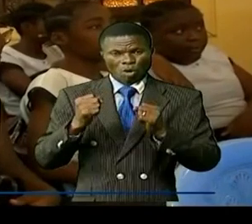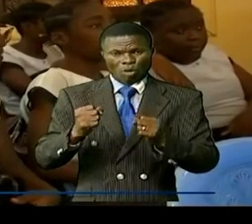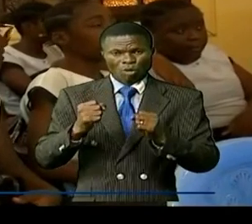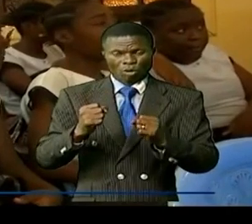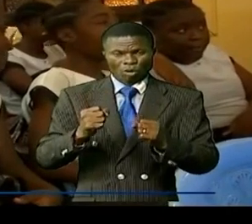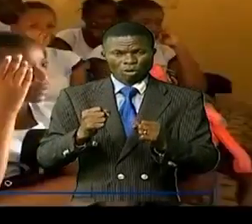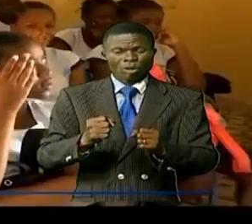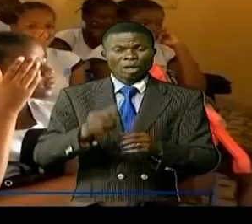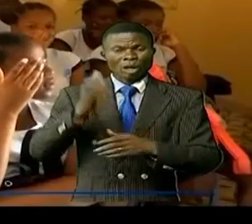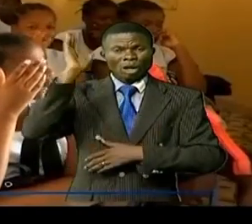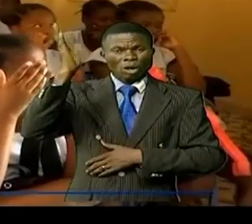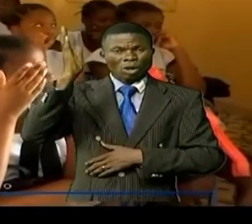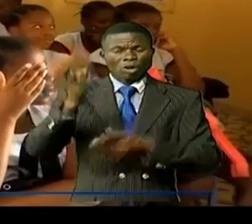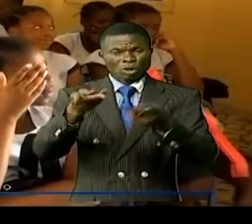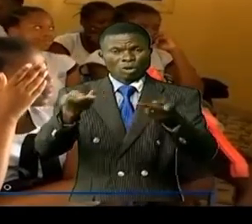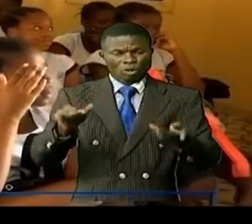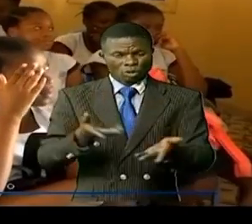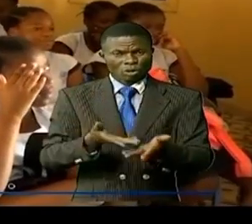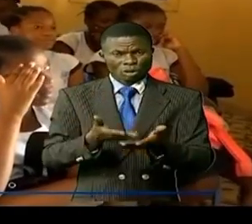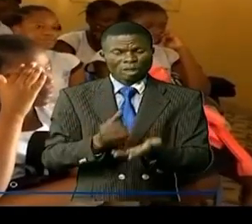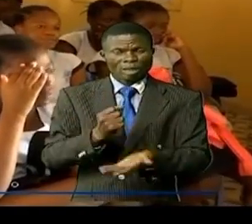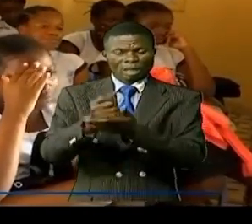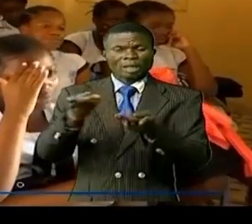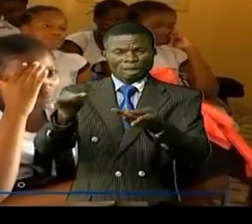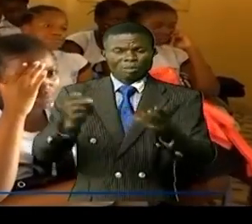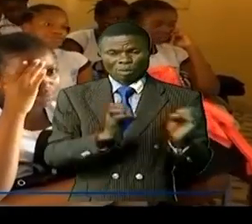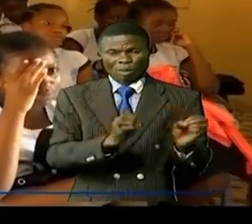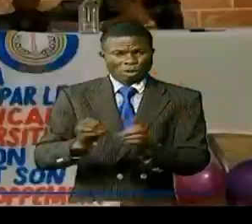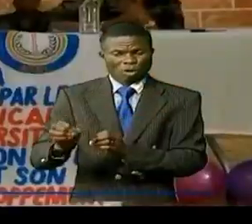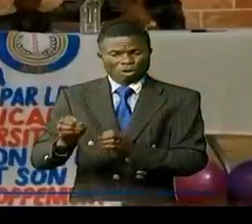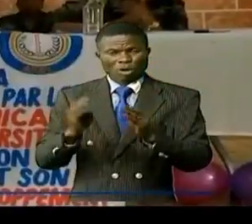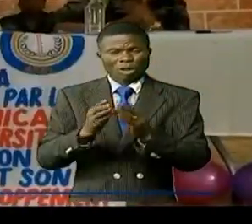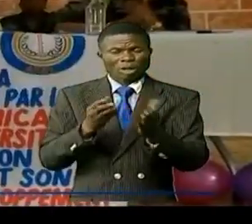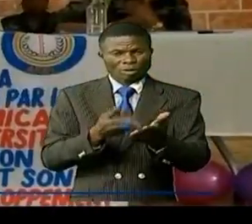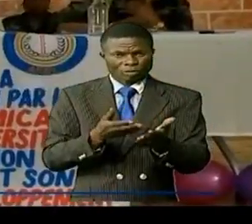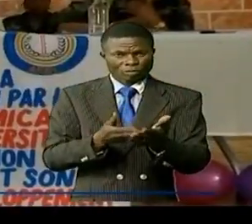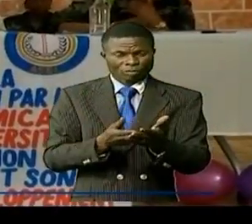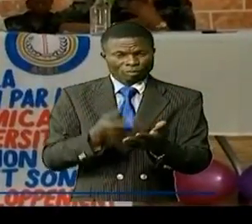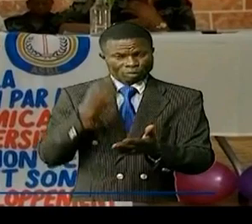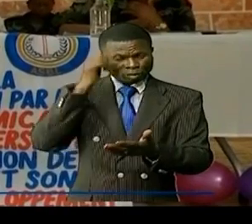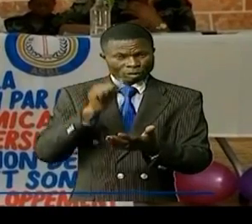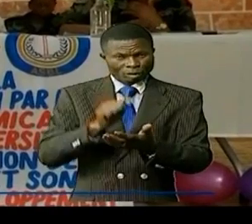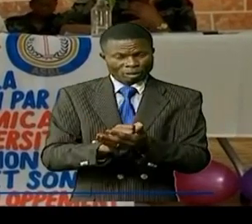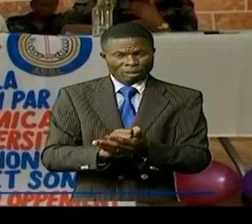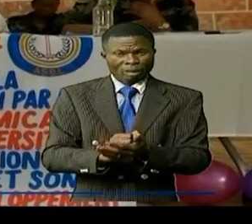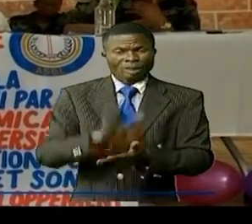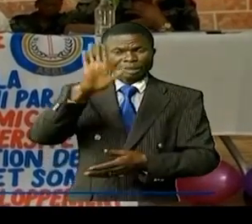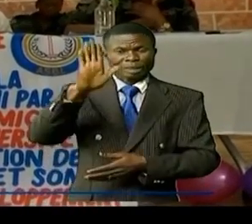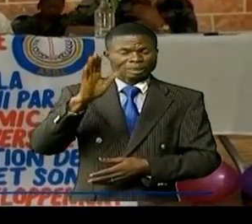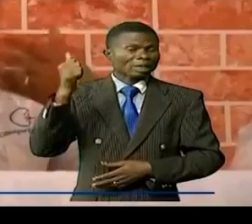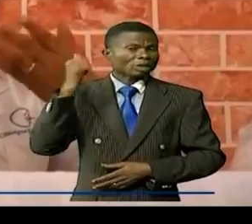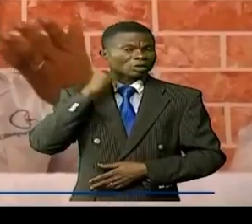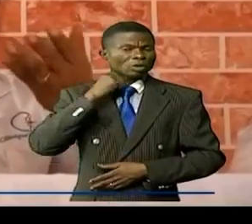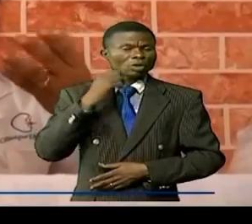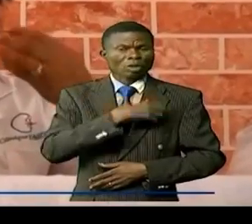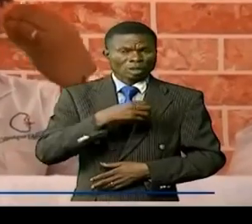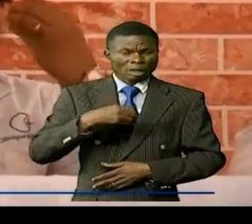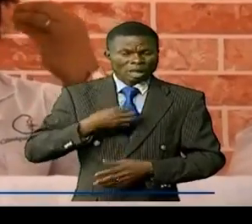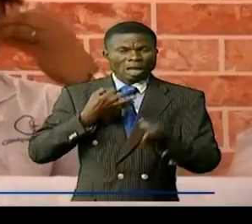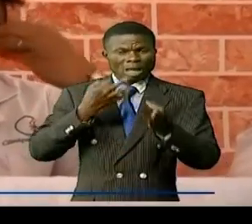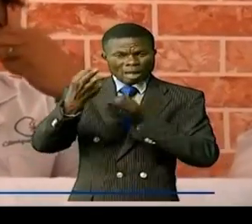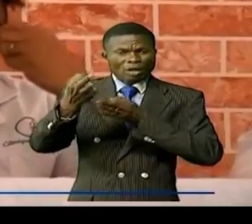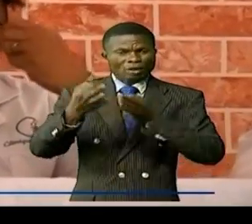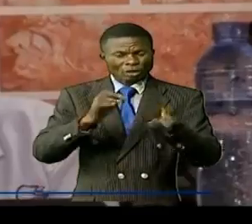salle de conférence du lycée Bolingani a servi de cadre à cette rencontre. À cet effet, 5 médecins femmes ont exposé chacune sur les